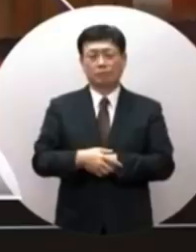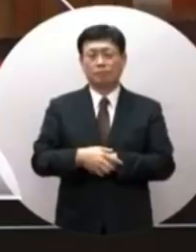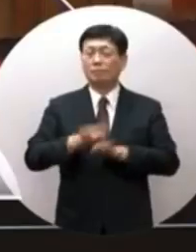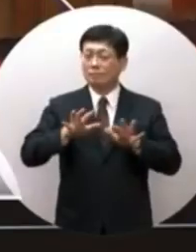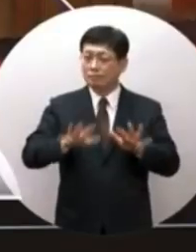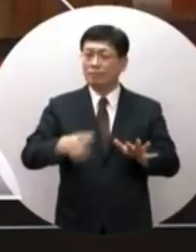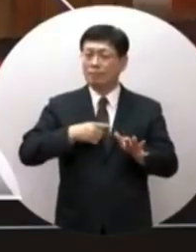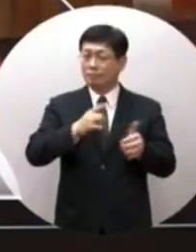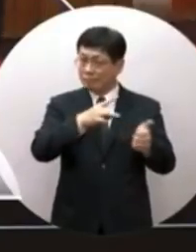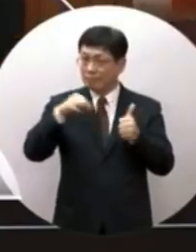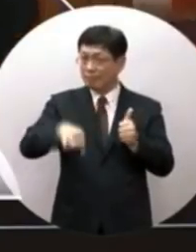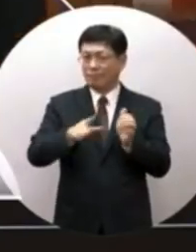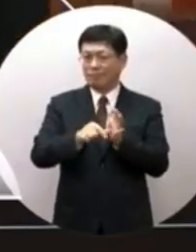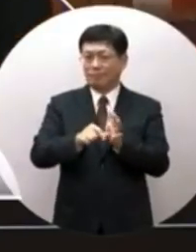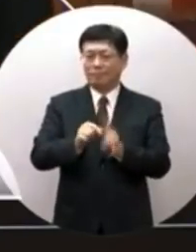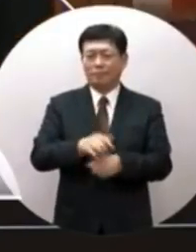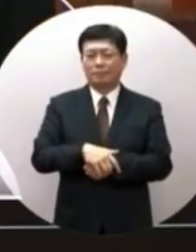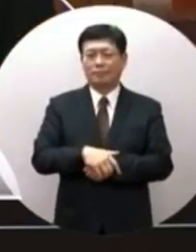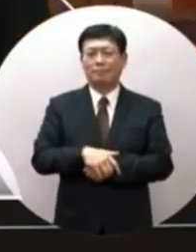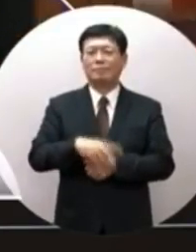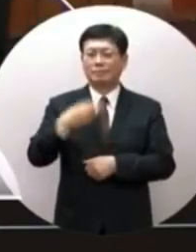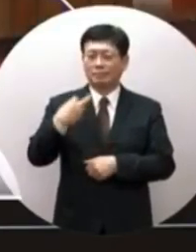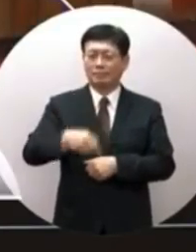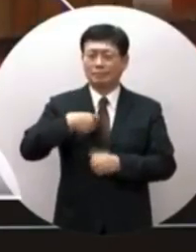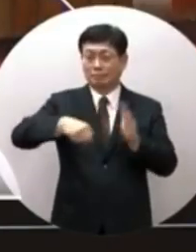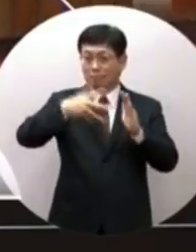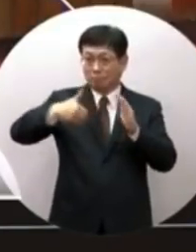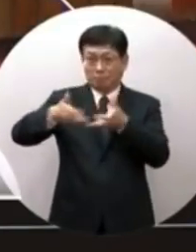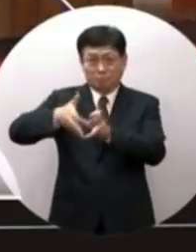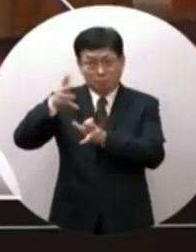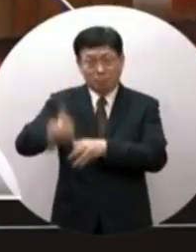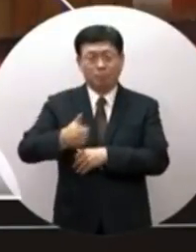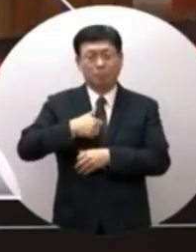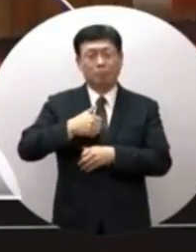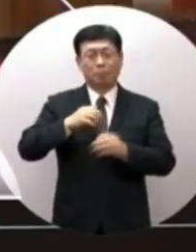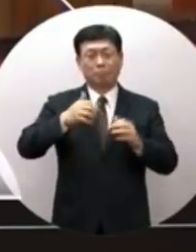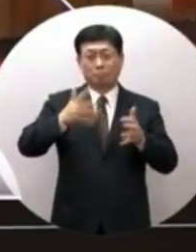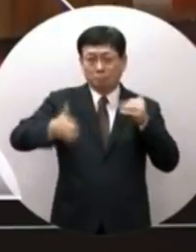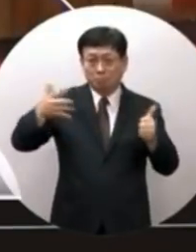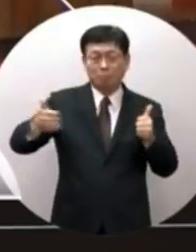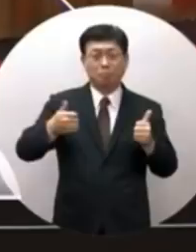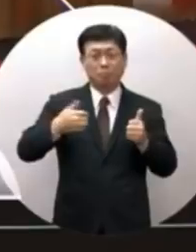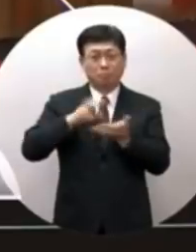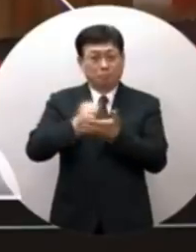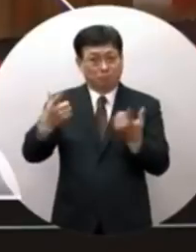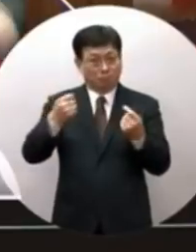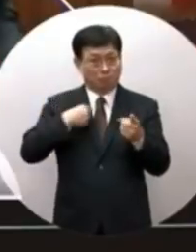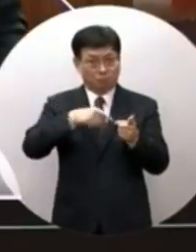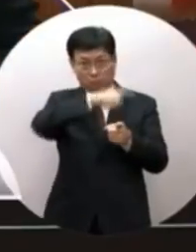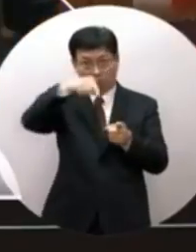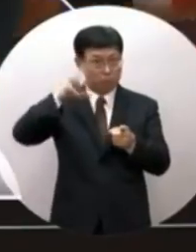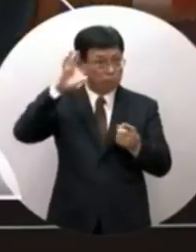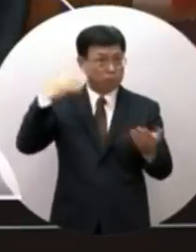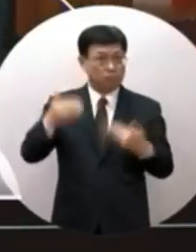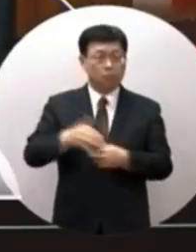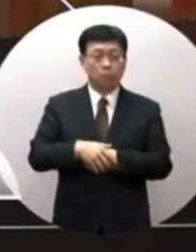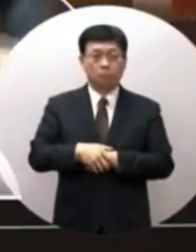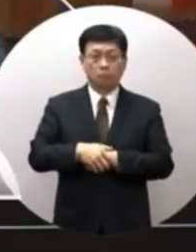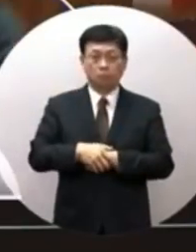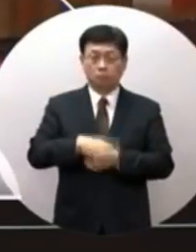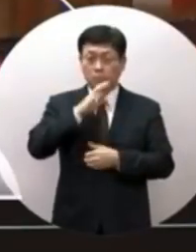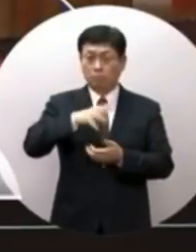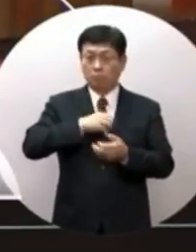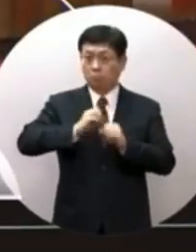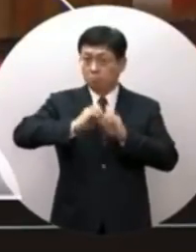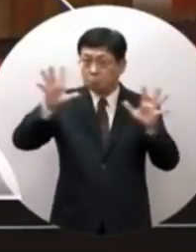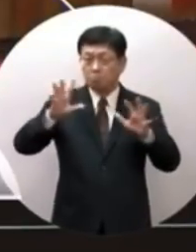今仔日借这个机会，来甲一定。部长、所有官员，恁遐记者拢爱甲我听好哦，好新闻出